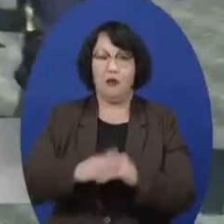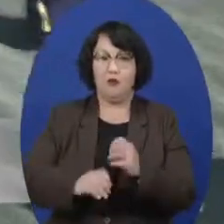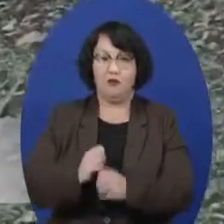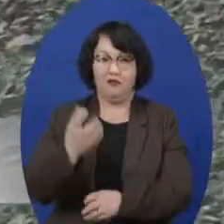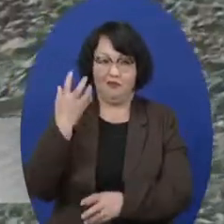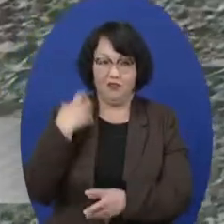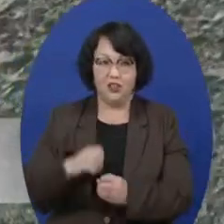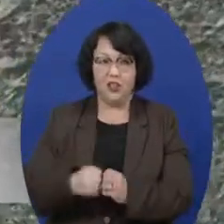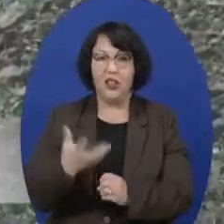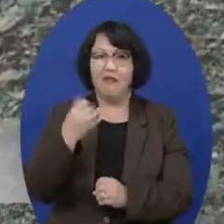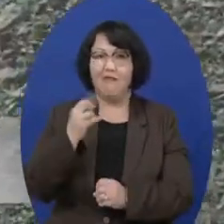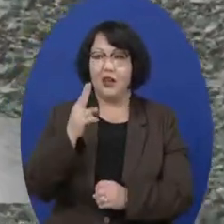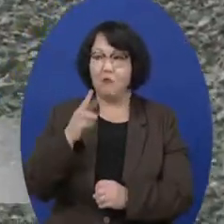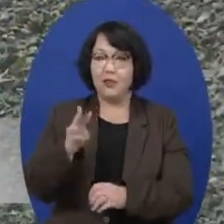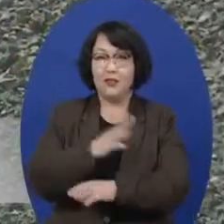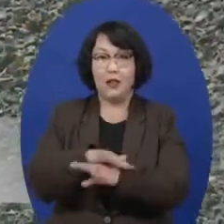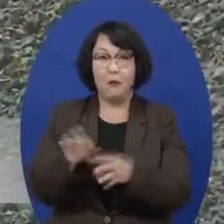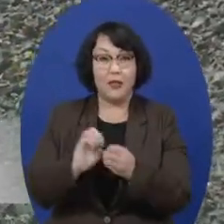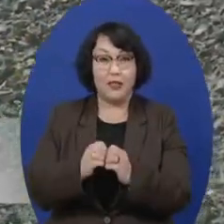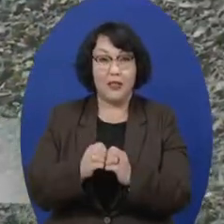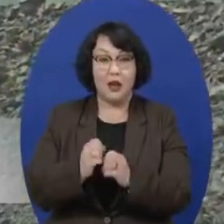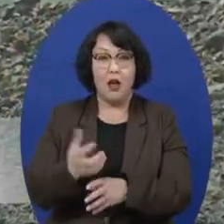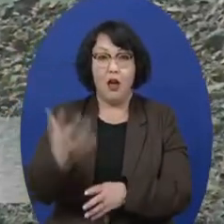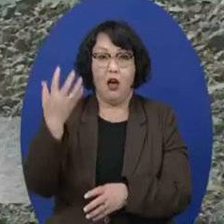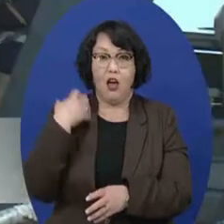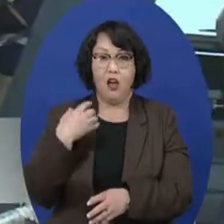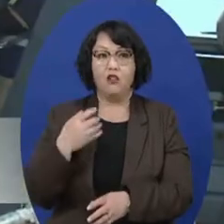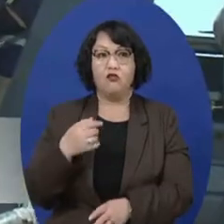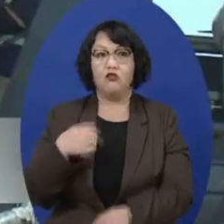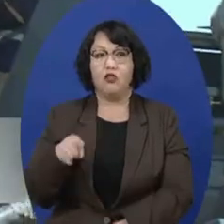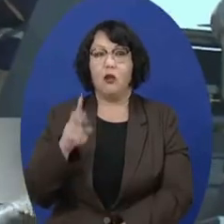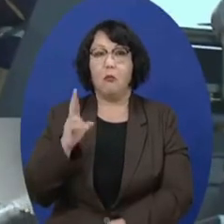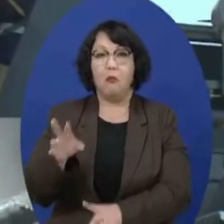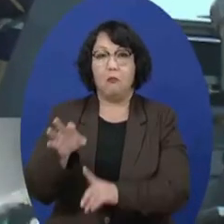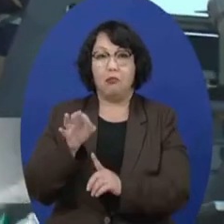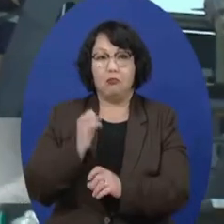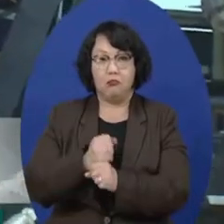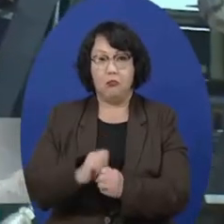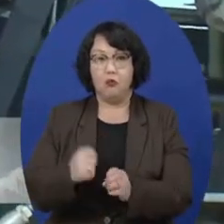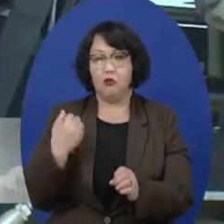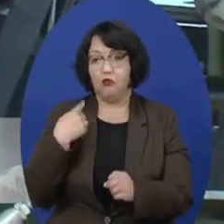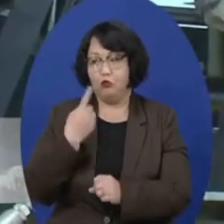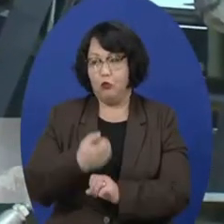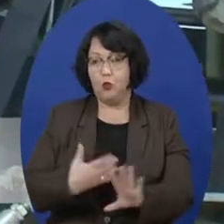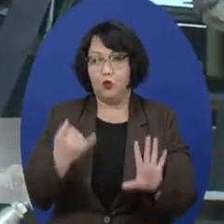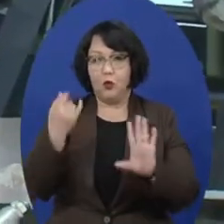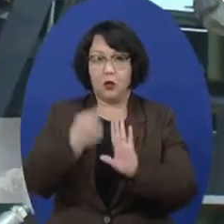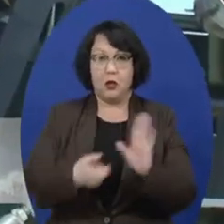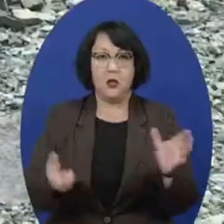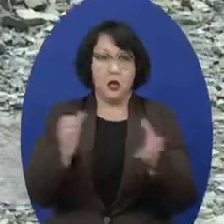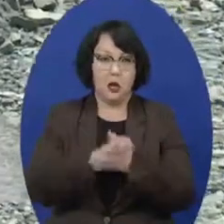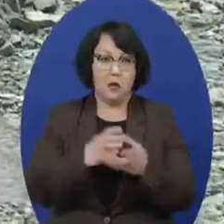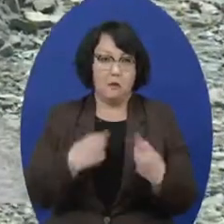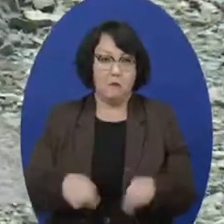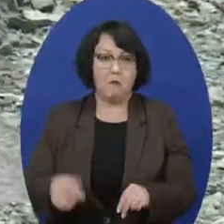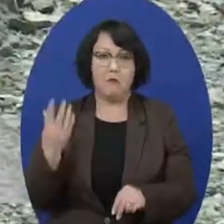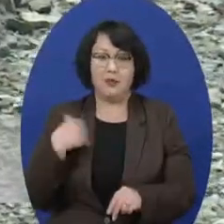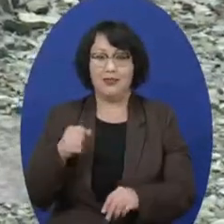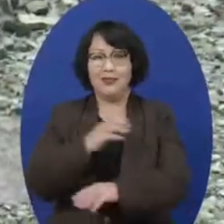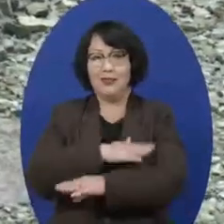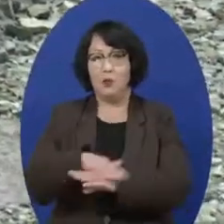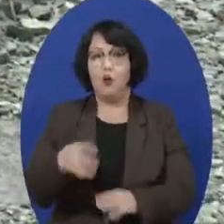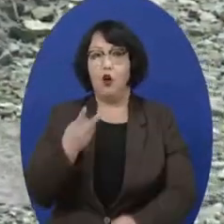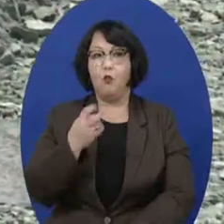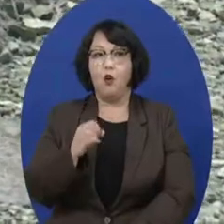50 км хатуу хүчилтэй автозамын барилгын ажлын гүйцэтгчээр тус компани шалгарч өнгөрсөн оны 6-р сард гэрээгээ байгуулсан юм а.